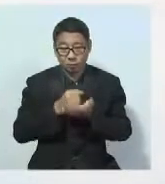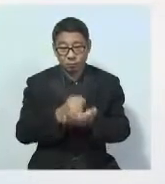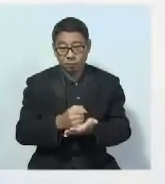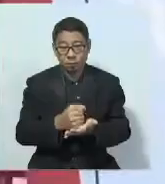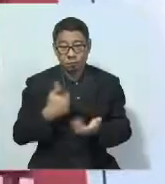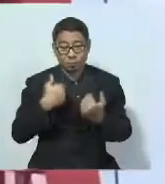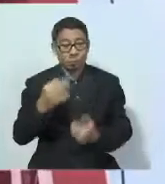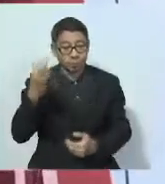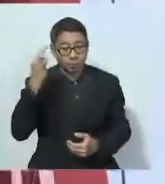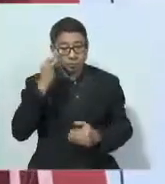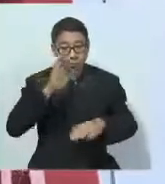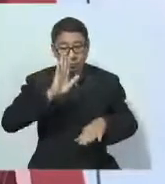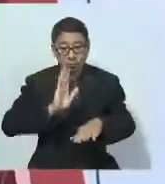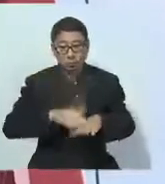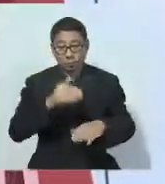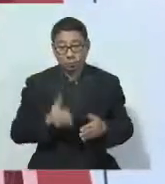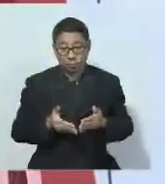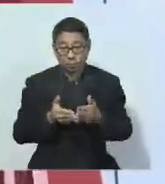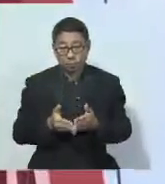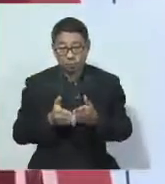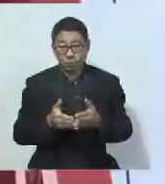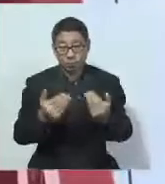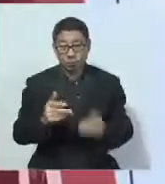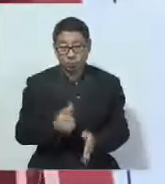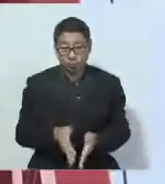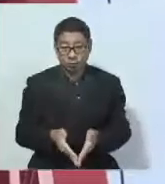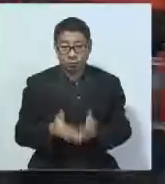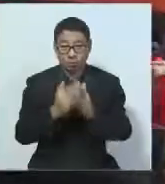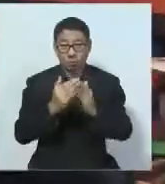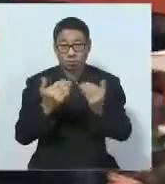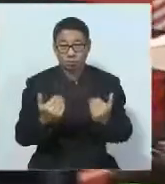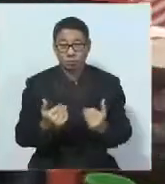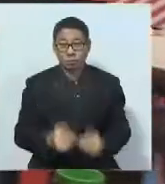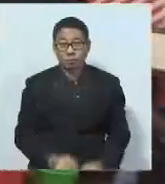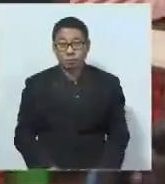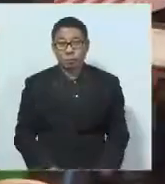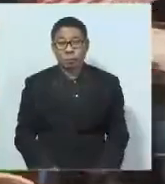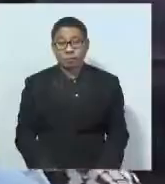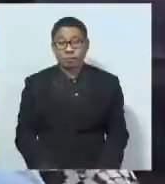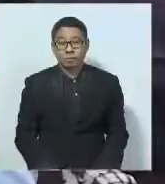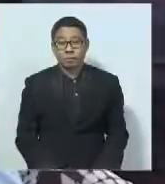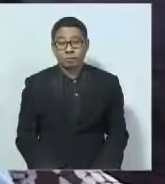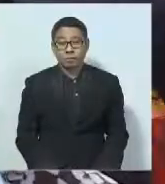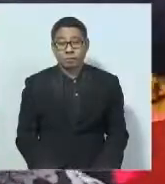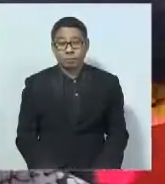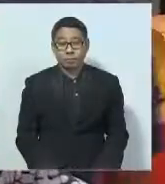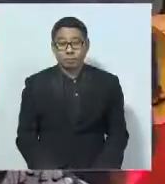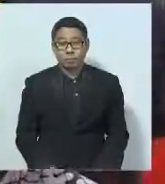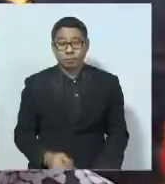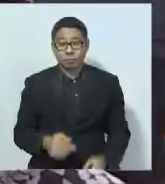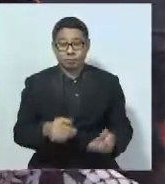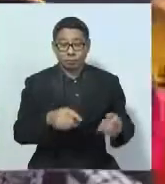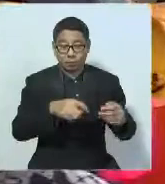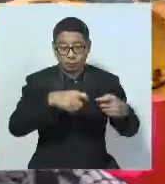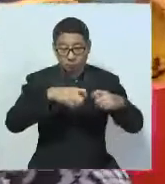ะคะไปฟังเสียงผู้เชี่ยวชาญการต่อเรือซึ่งเป็นหัวหน้าทีมกู้ซากเรือฟินิกซ์กันค่ะ สมอเนี่ยเขาจะดึงเรือเข้า